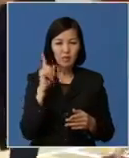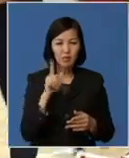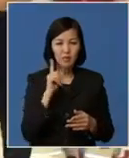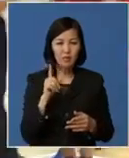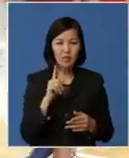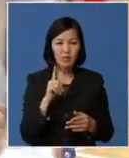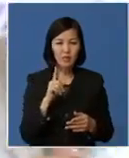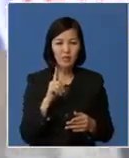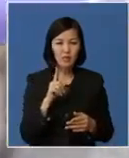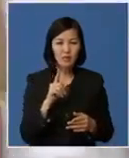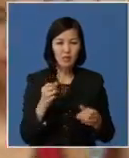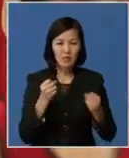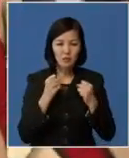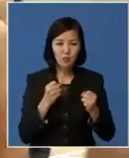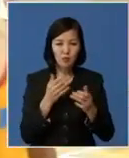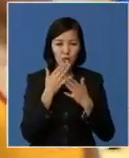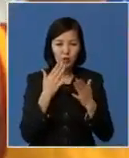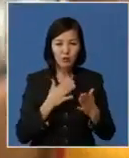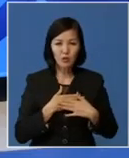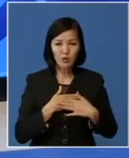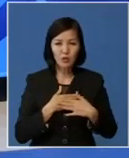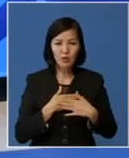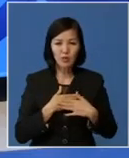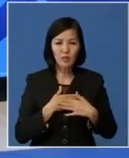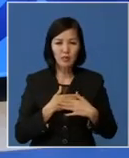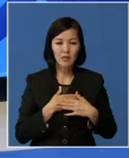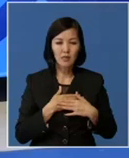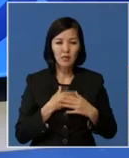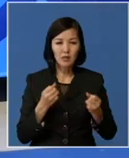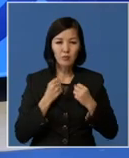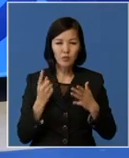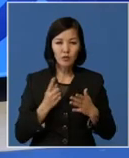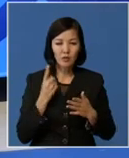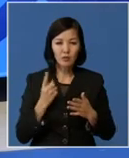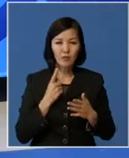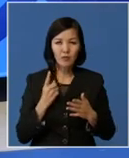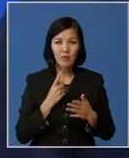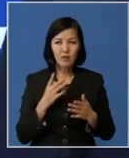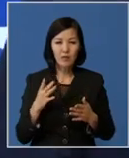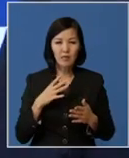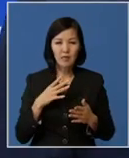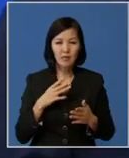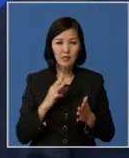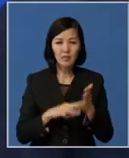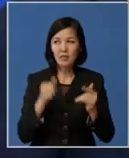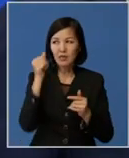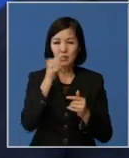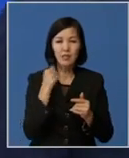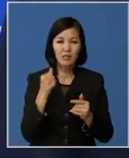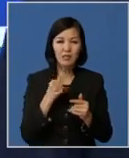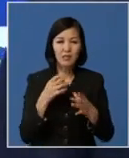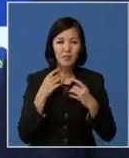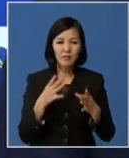қасиетімен танылып, спорты да жанына серік етті. Еркін және қазақ күресінен спорт шебері атанып, жаттықтырушы да болды. 80 жылдық мерейтойына